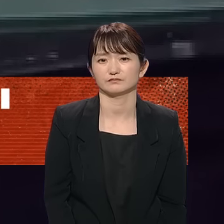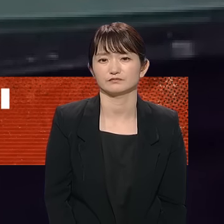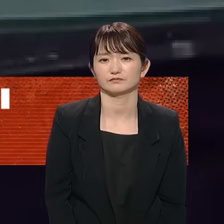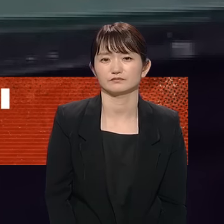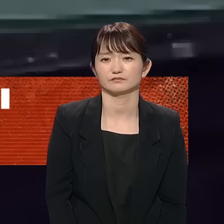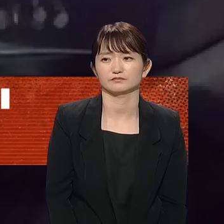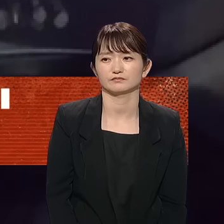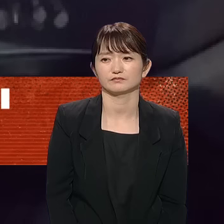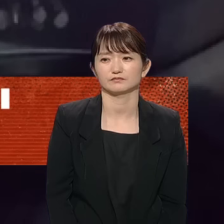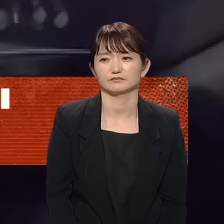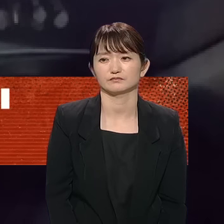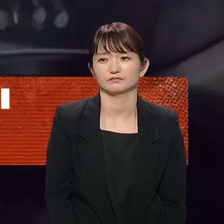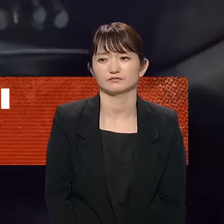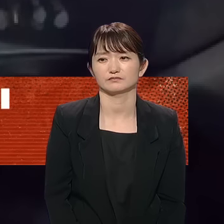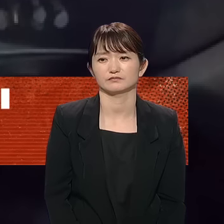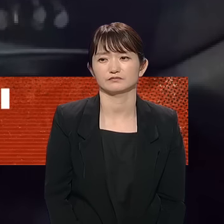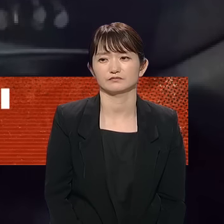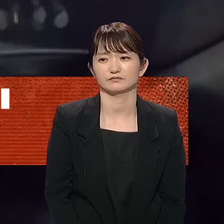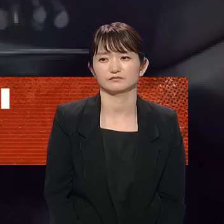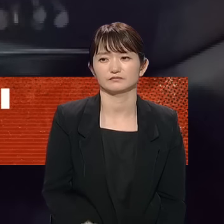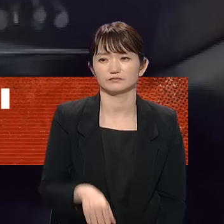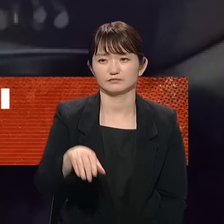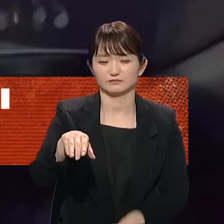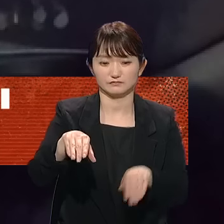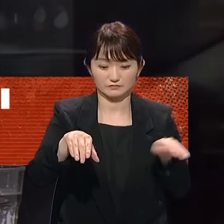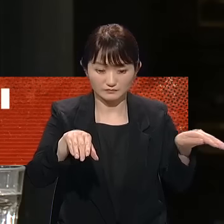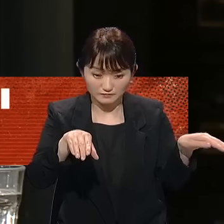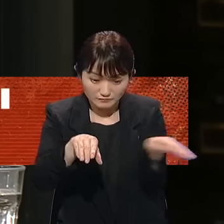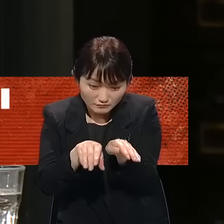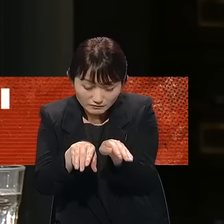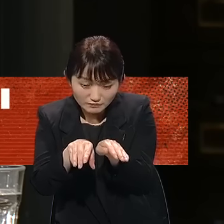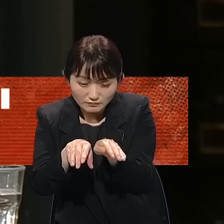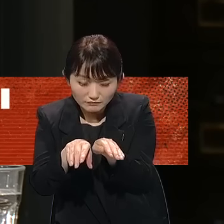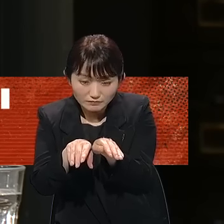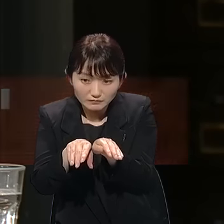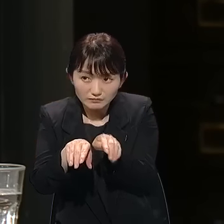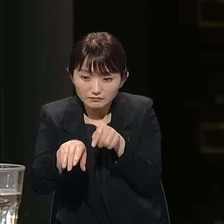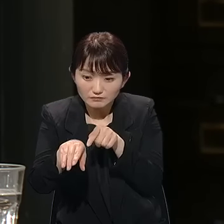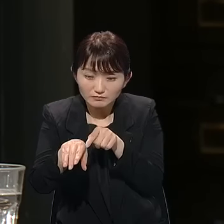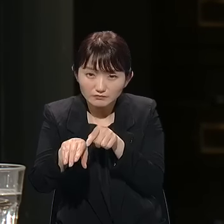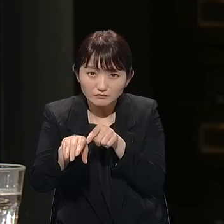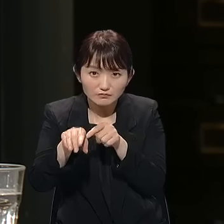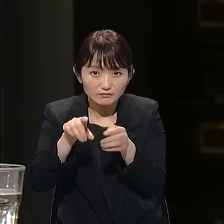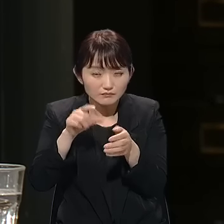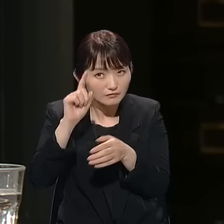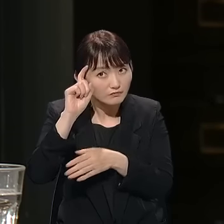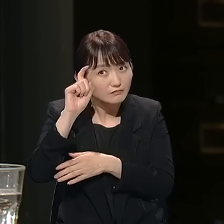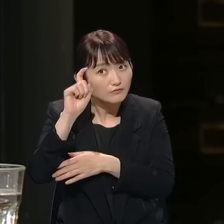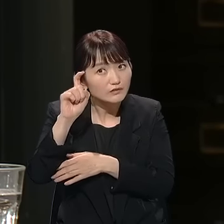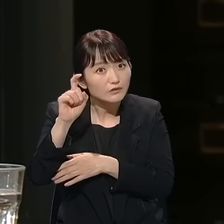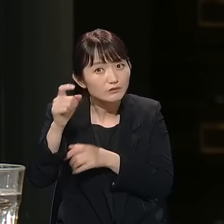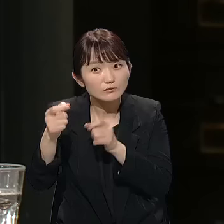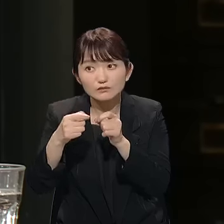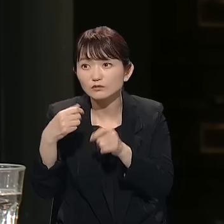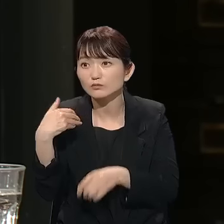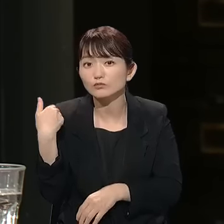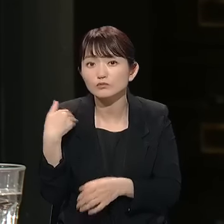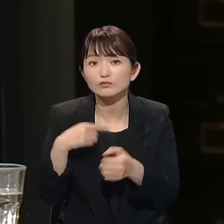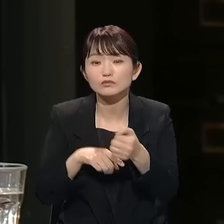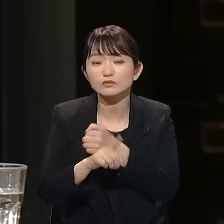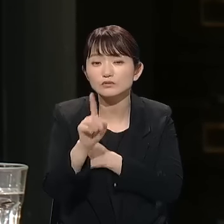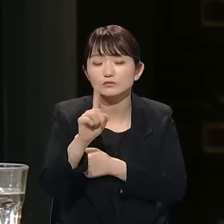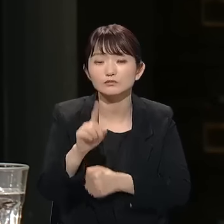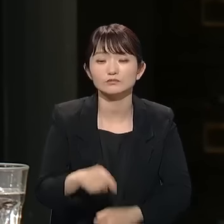그렇군요. 아니 아무리 그래도 그렇지 사고가 난 걸 열흘 가까이 모르고 있었다. 그 이유가